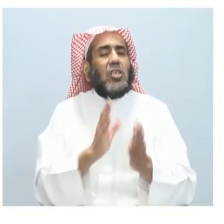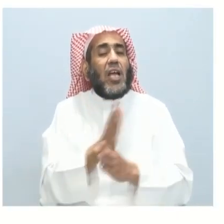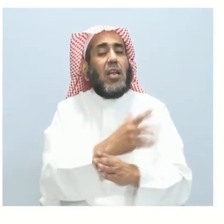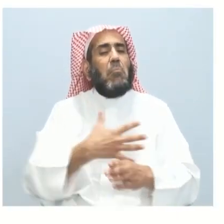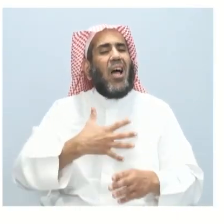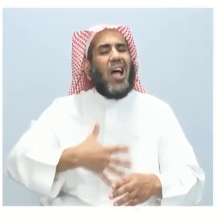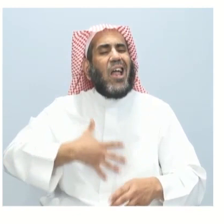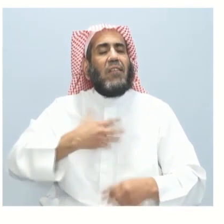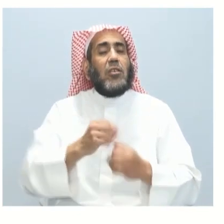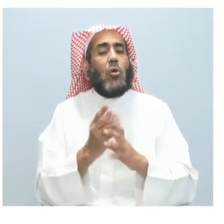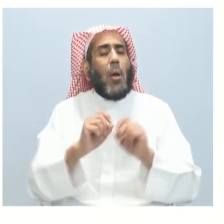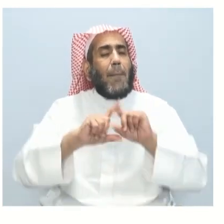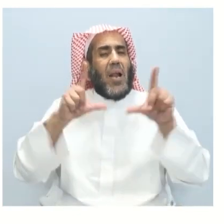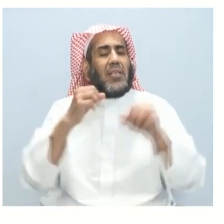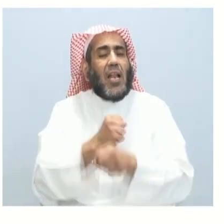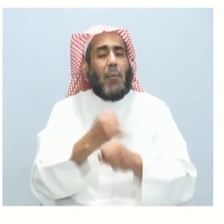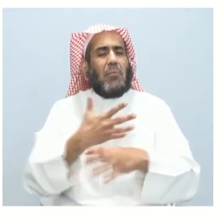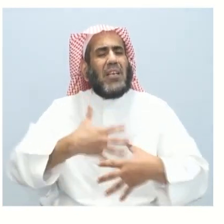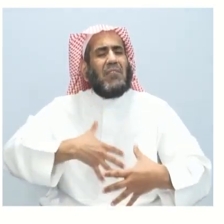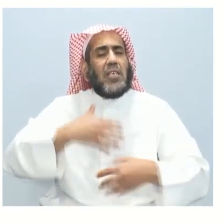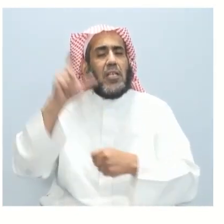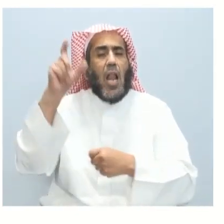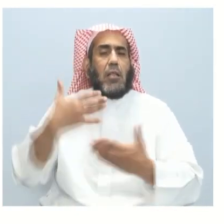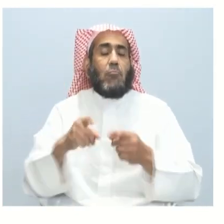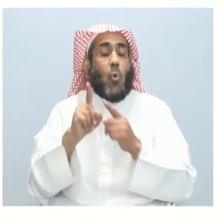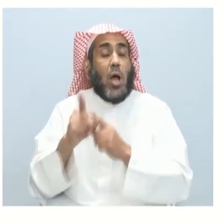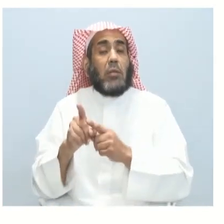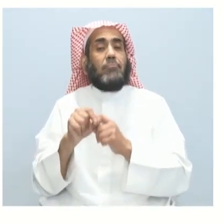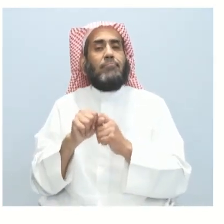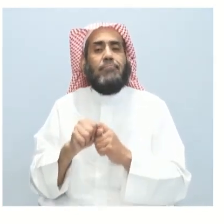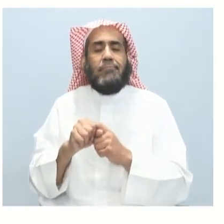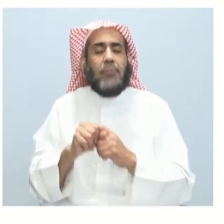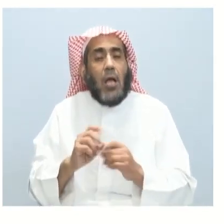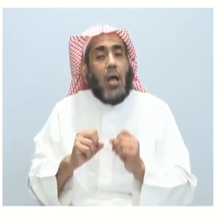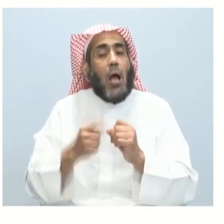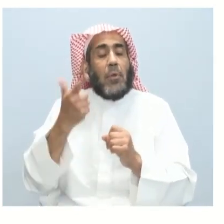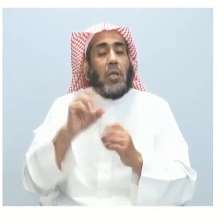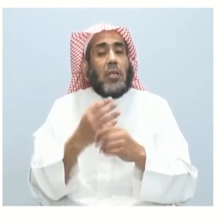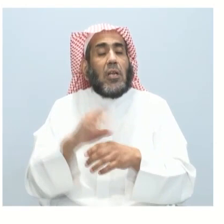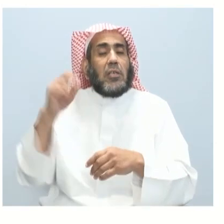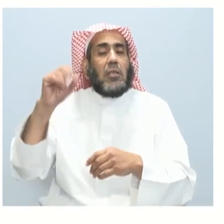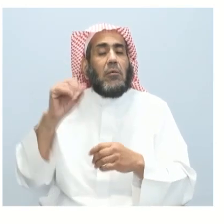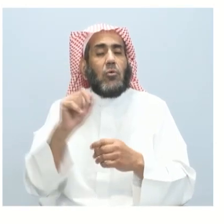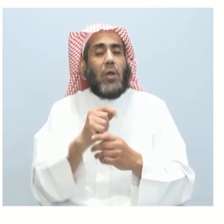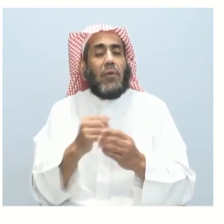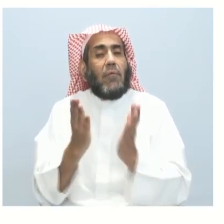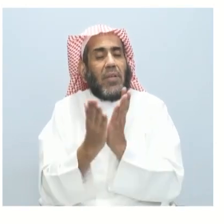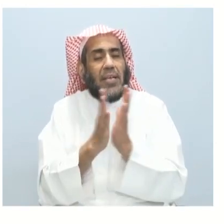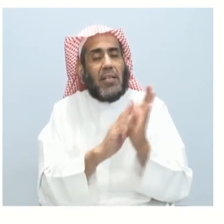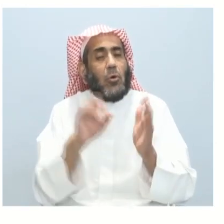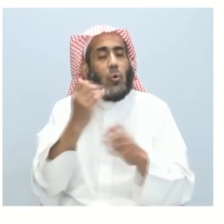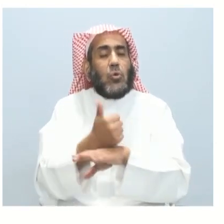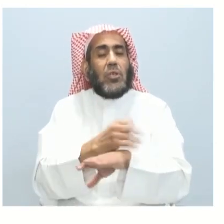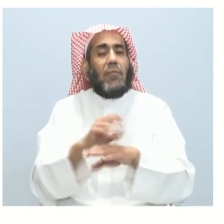في الادب وبخاصه ابراز العمل الادبي بنفسيه الاديب وهذا طبعا ابرز هذه الدراسه دراسه مستوى سويف معروفه في كتابه الاسوس